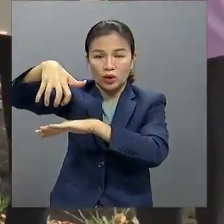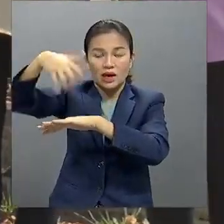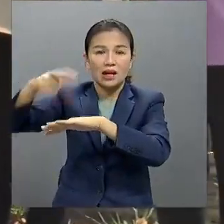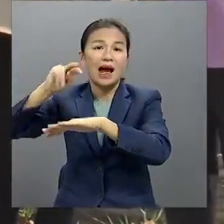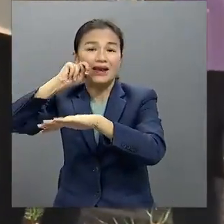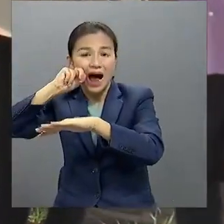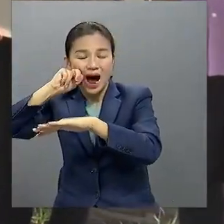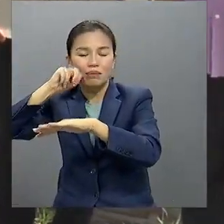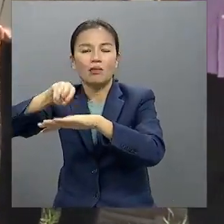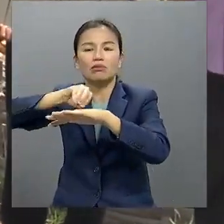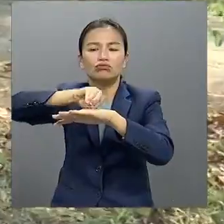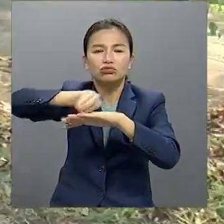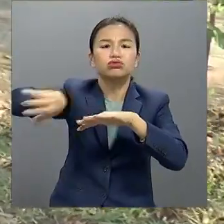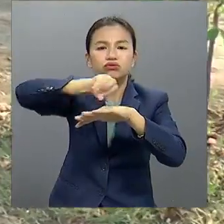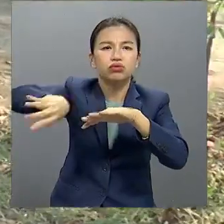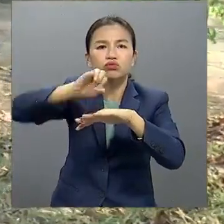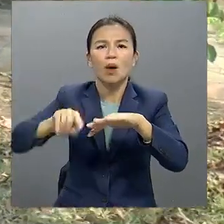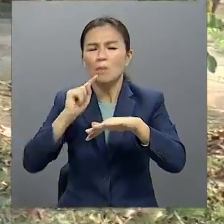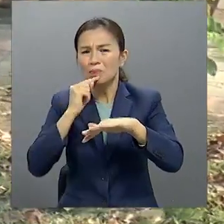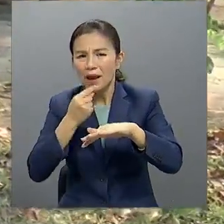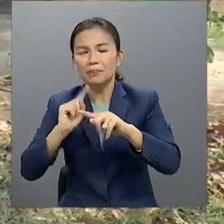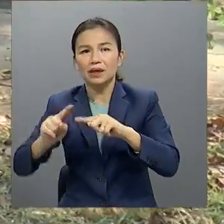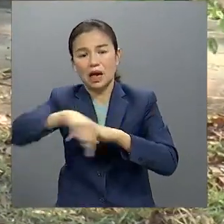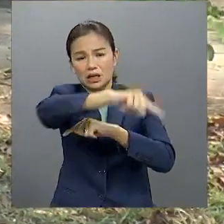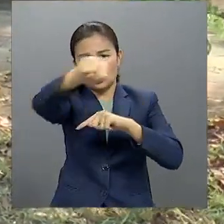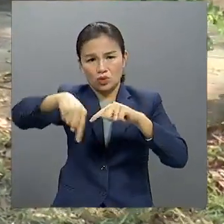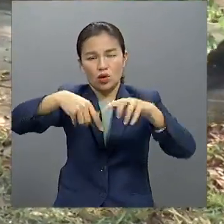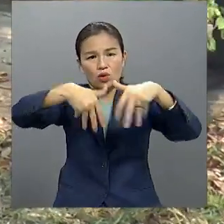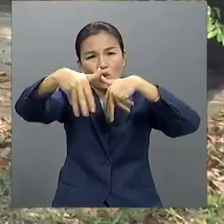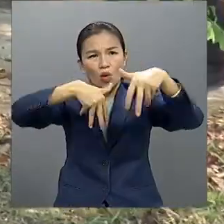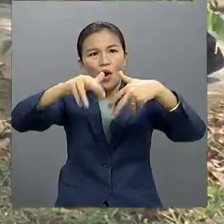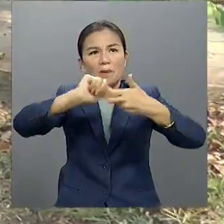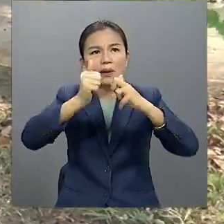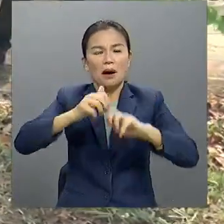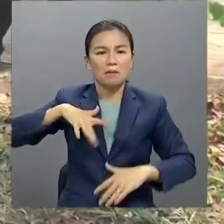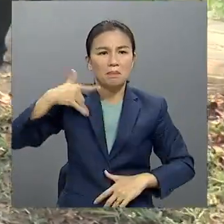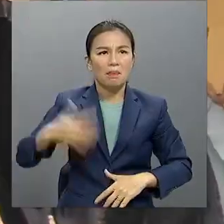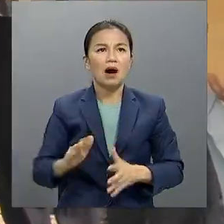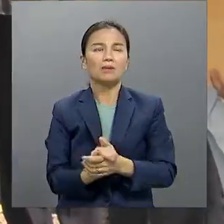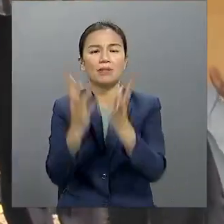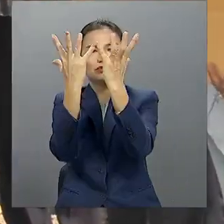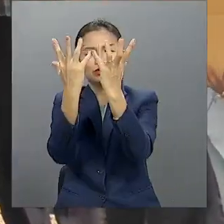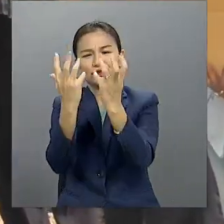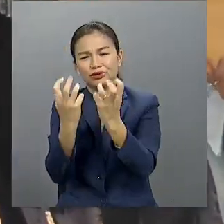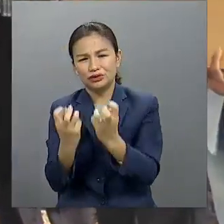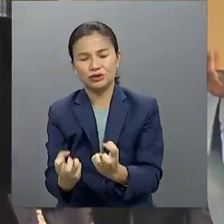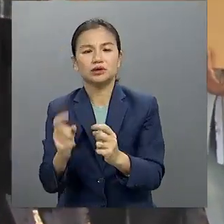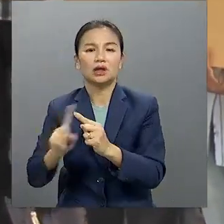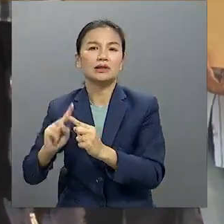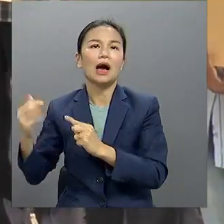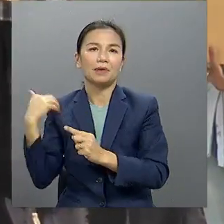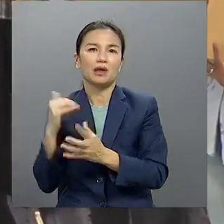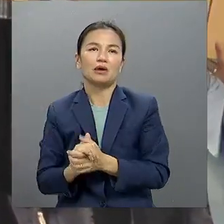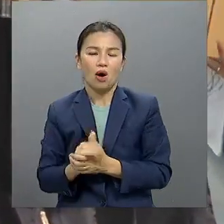งคลองสาธารณะชาวบ้านก็เดือดร้อนพืชผลก็แห้งเหี่ยวตายใบเหลืองปลูกข้าวกันไม่ได้ต้องลงพื้นที่ไป